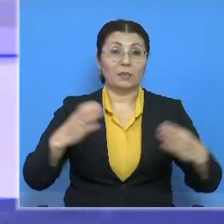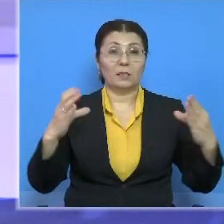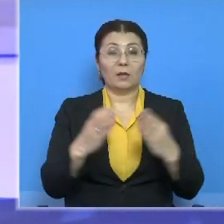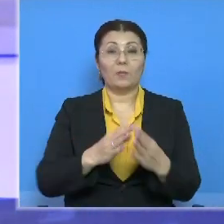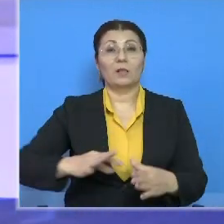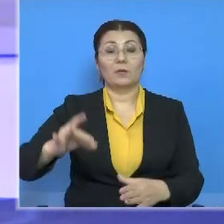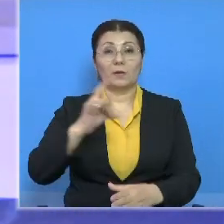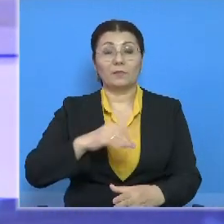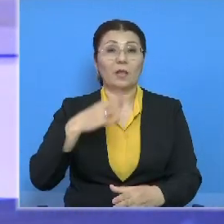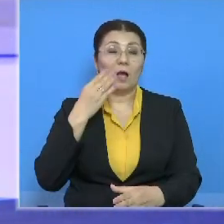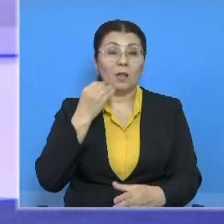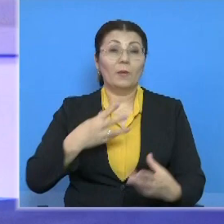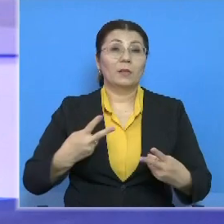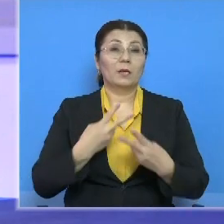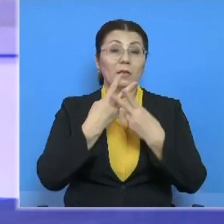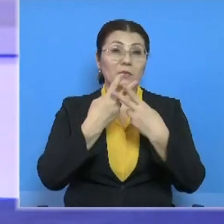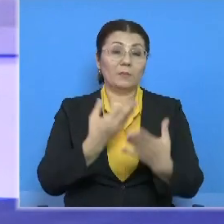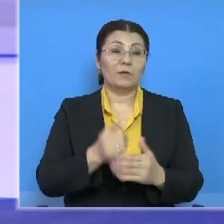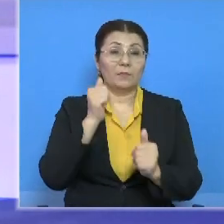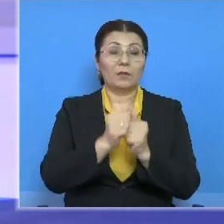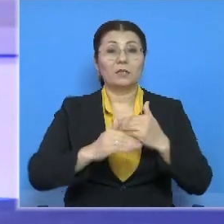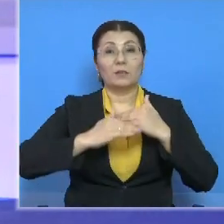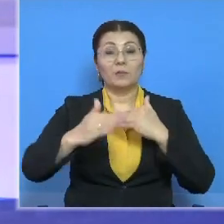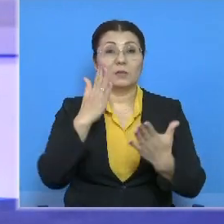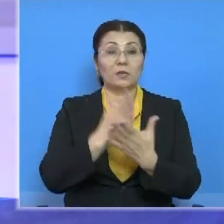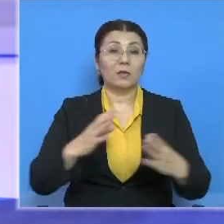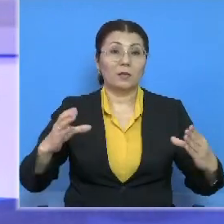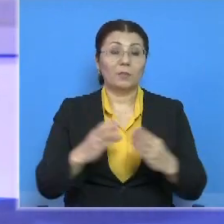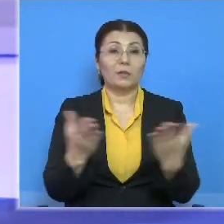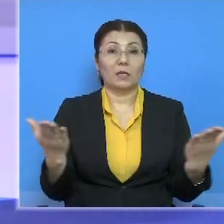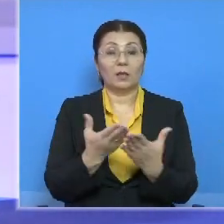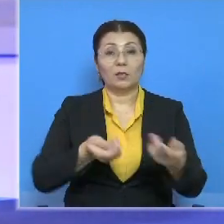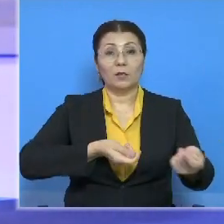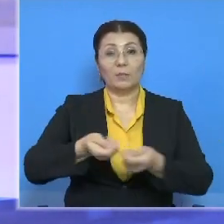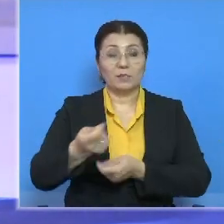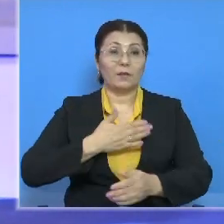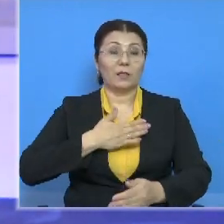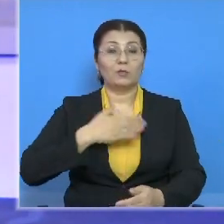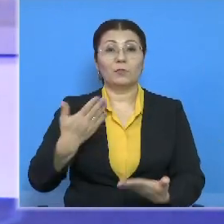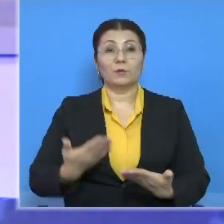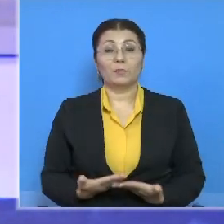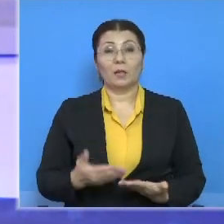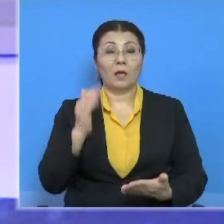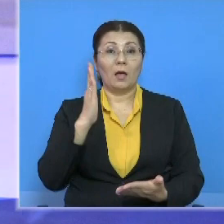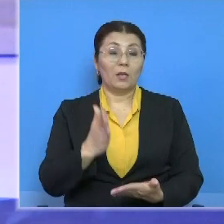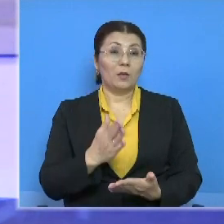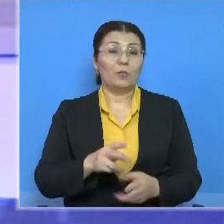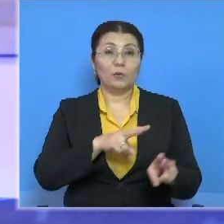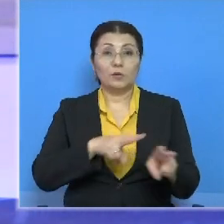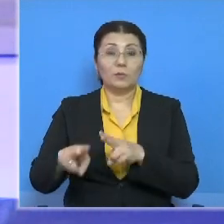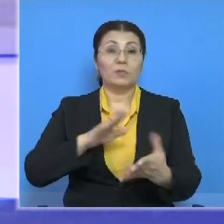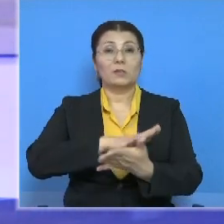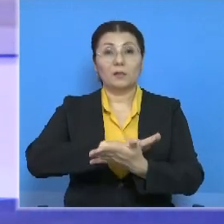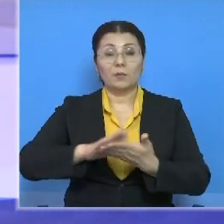по районам Алматы и Астана. В каждой территории имеется группа, которую возглавляют активные жители. Они будут следить за